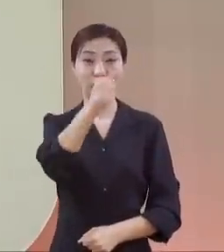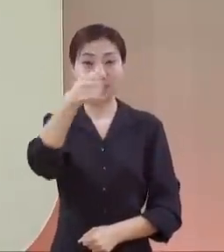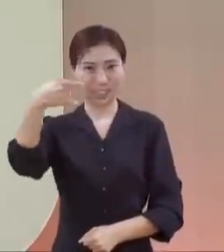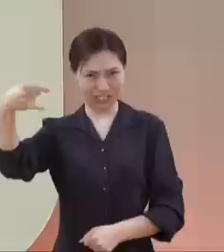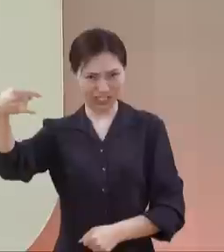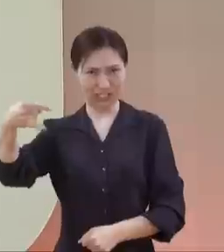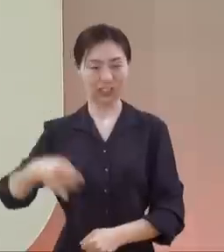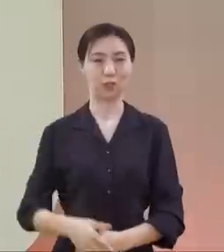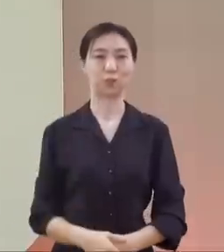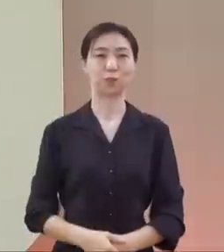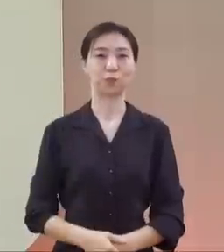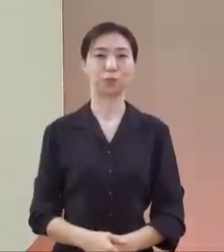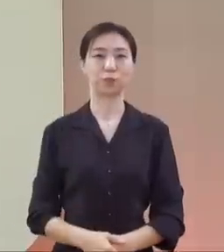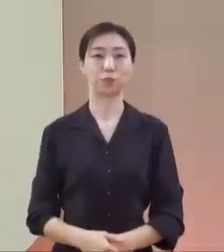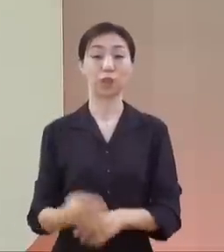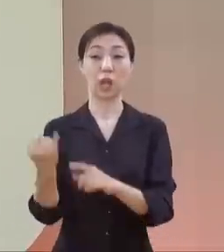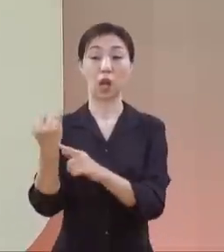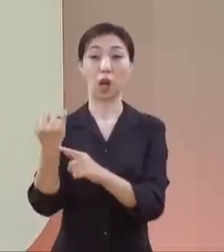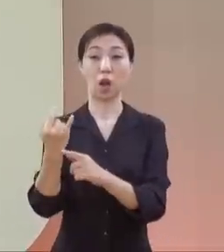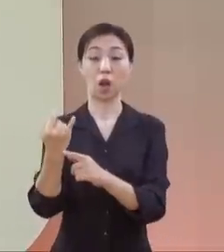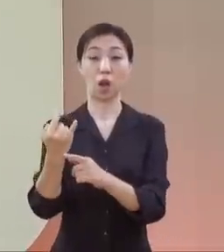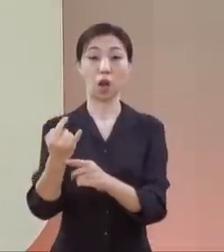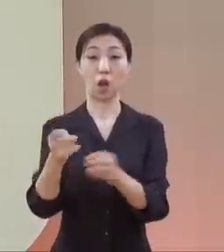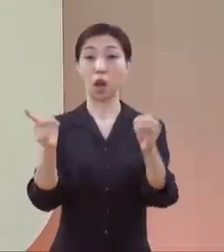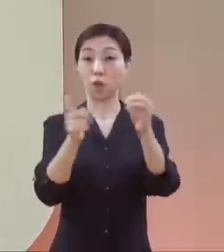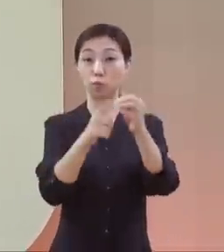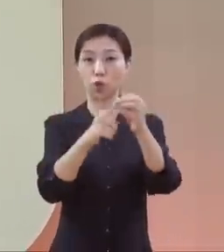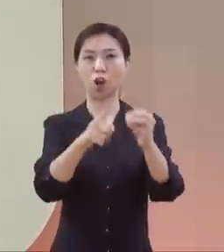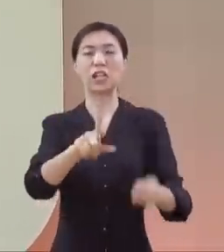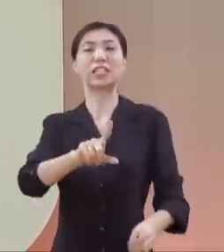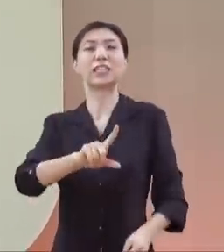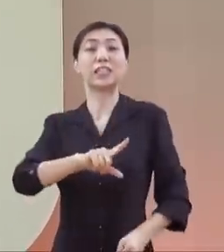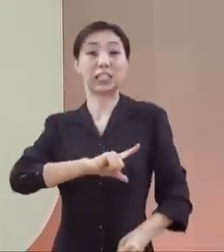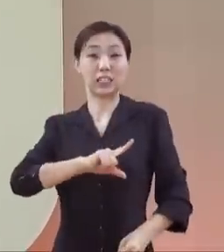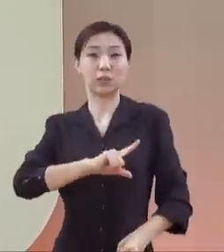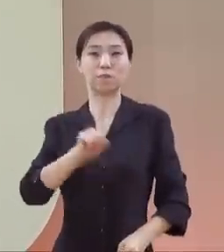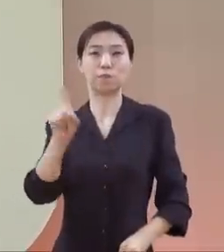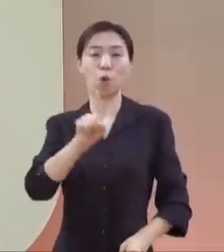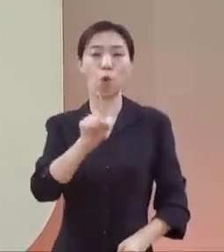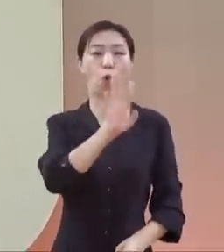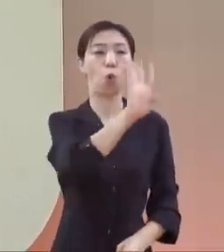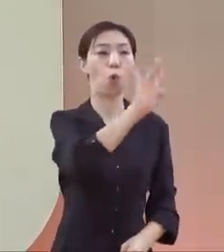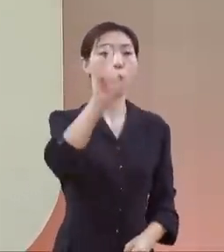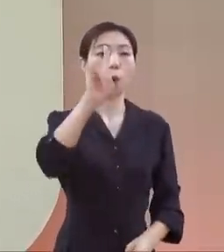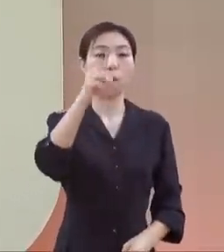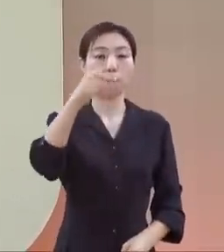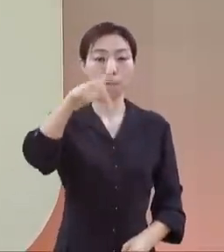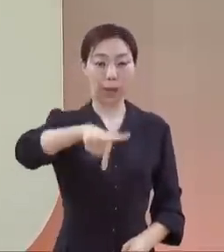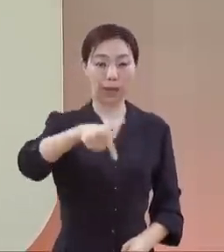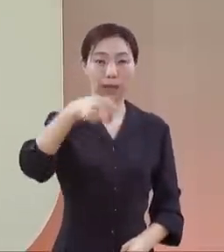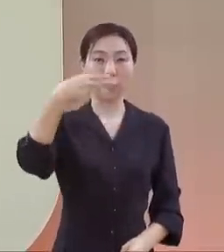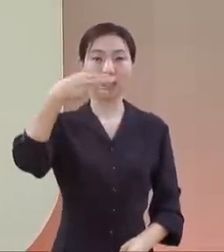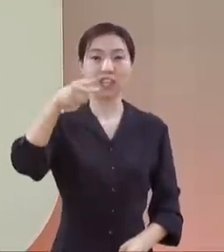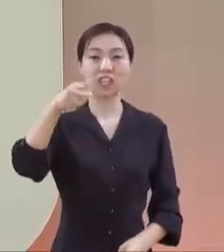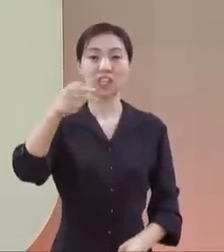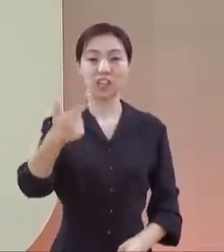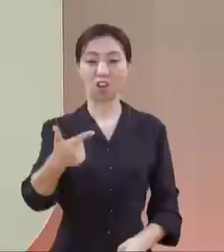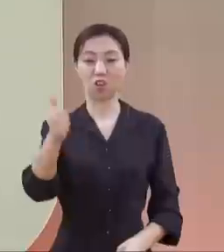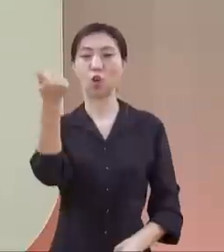송춘희라는이 가수분의 법명의 백년아 보살님이세요 백년화 백년아 불자님이에요